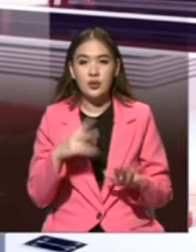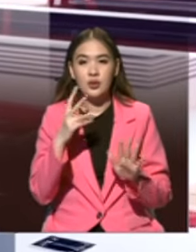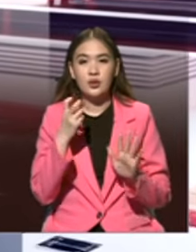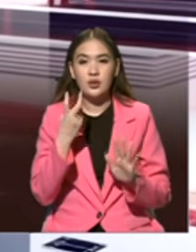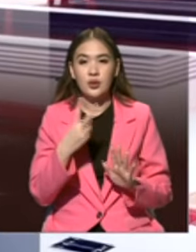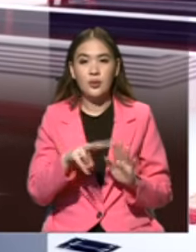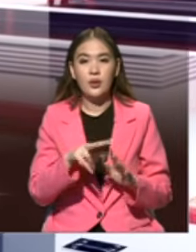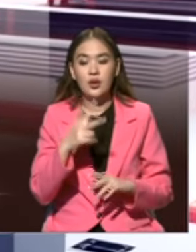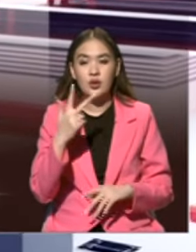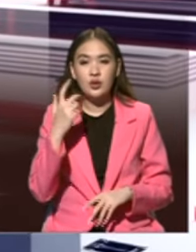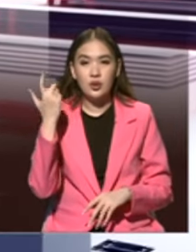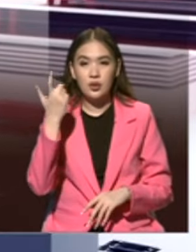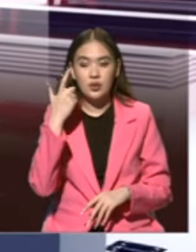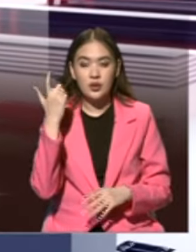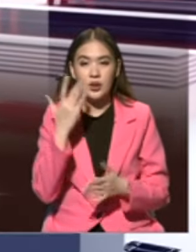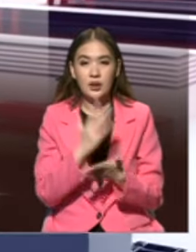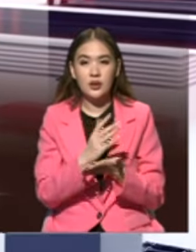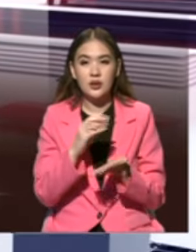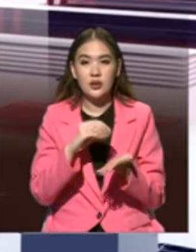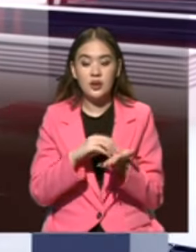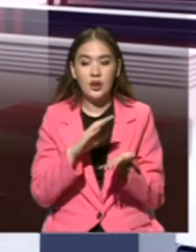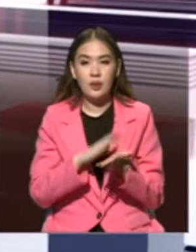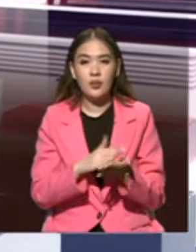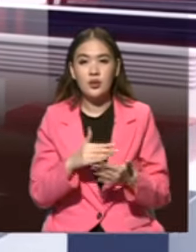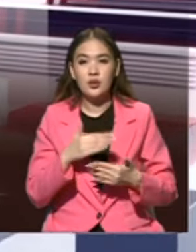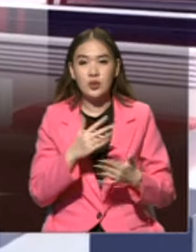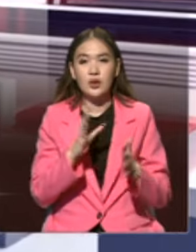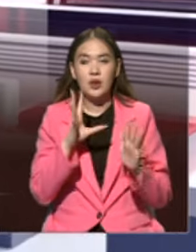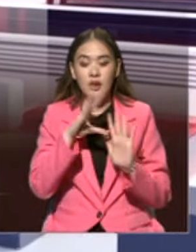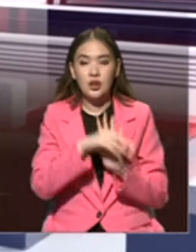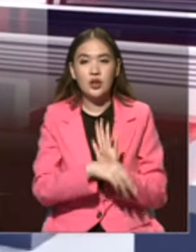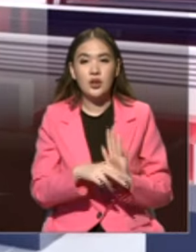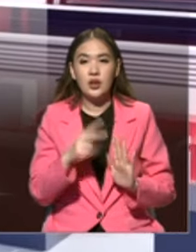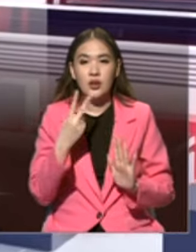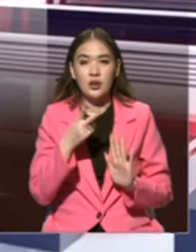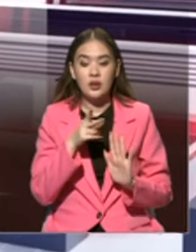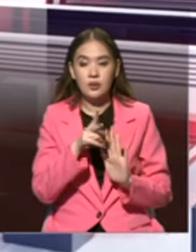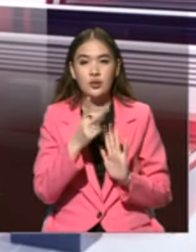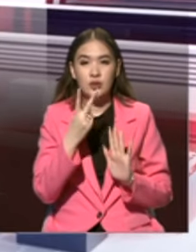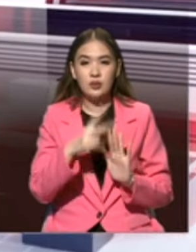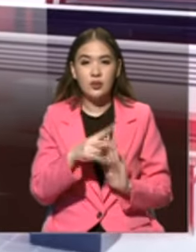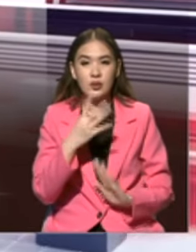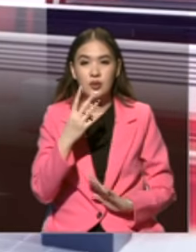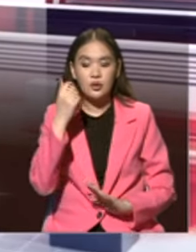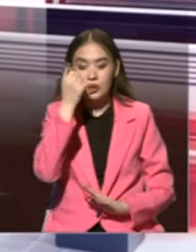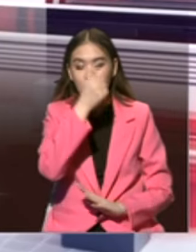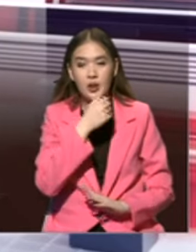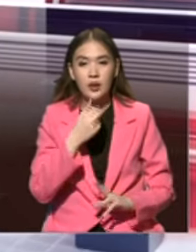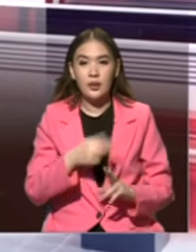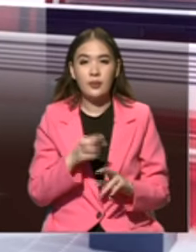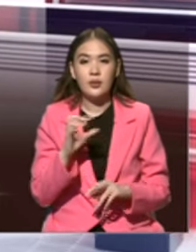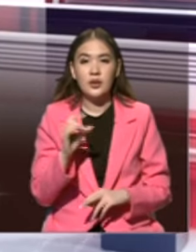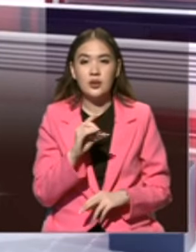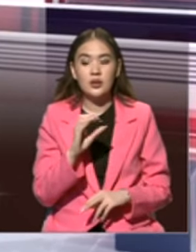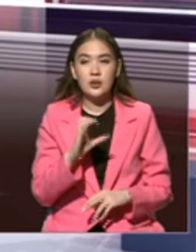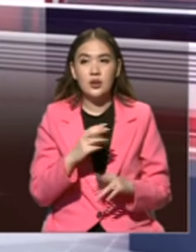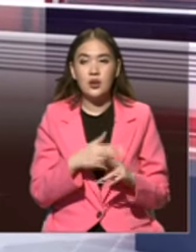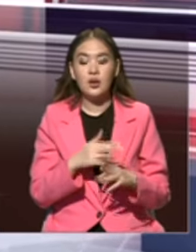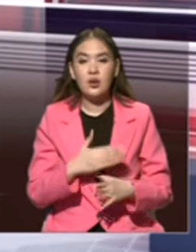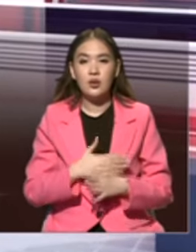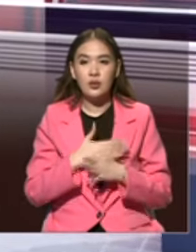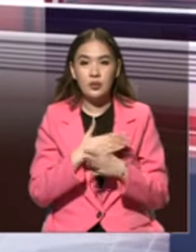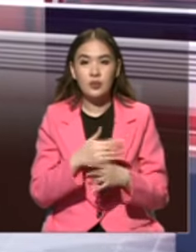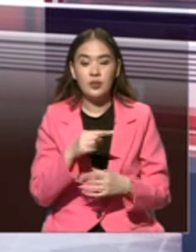220 шаруа қожалығы тіркелген. Оның ішінде биылғы 2024 жылы бизнес көмек деген бағдарлама